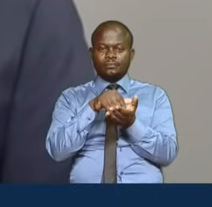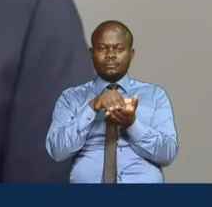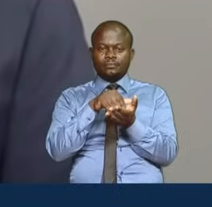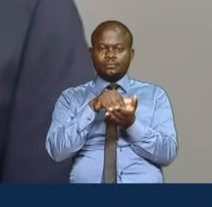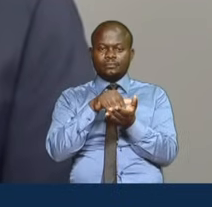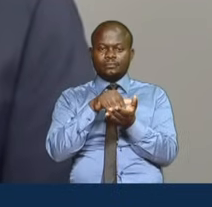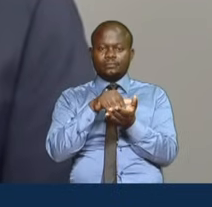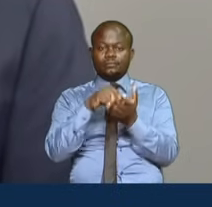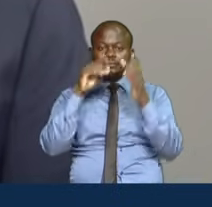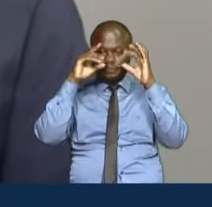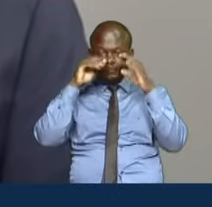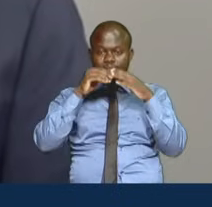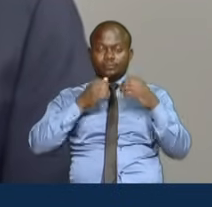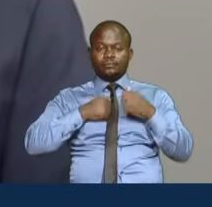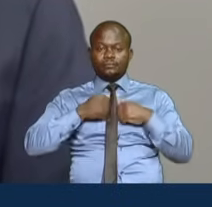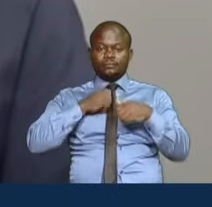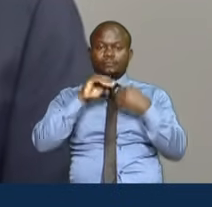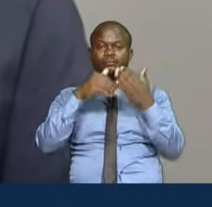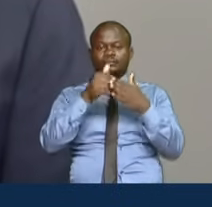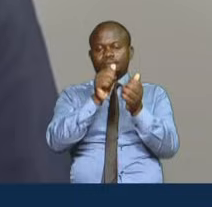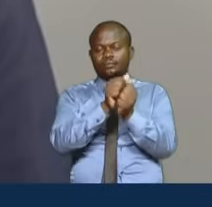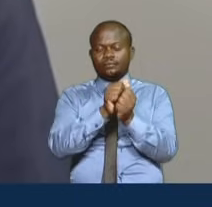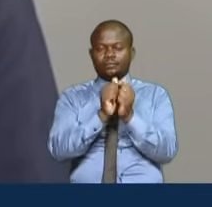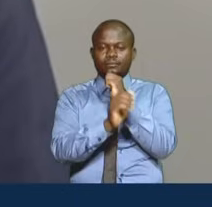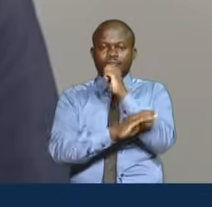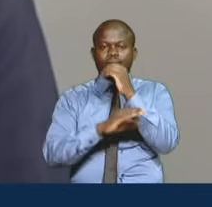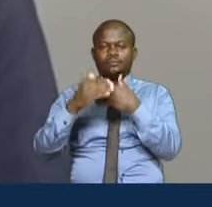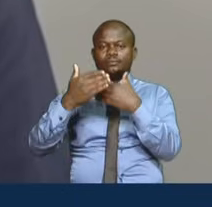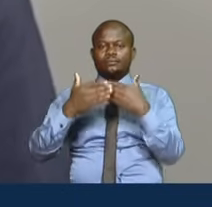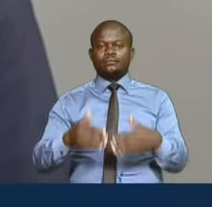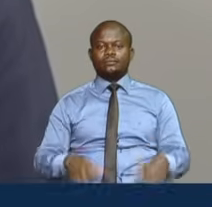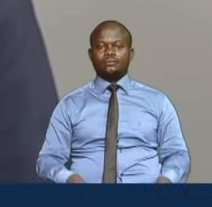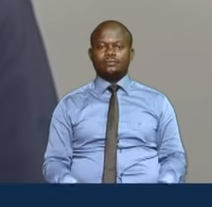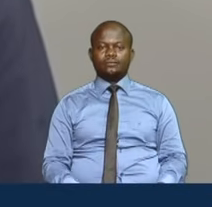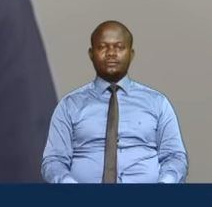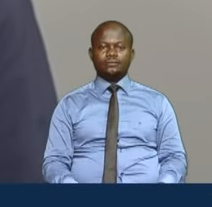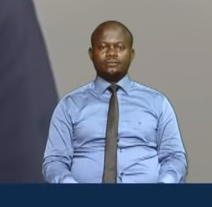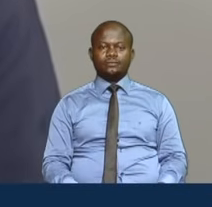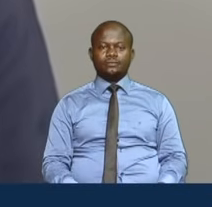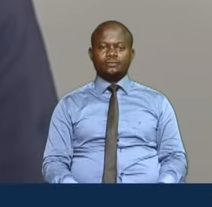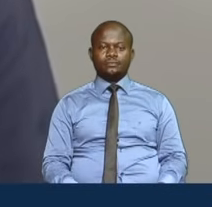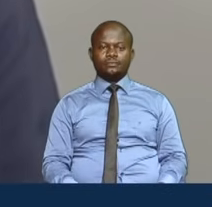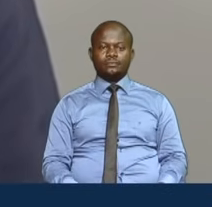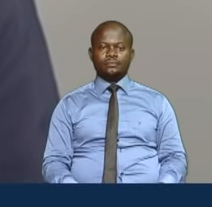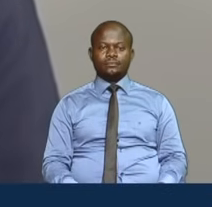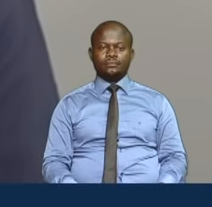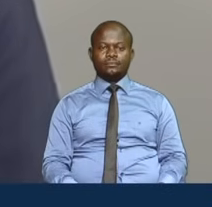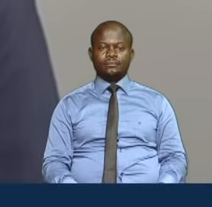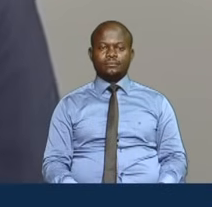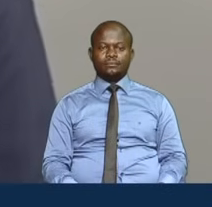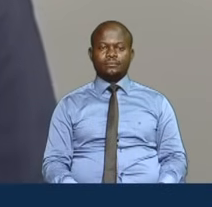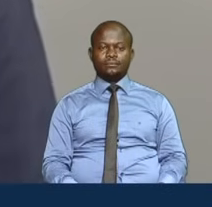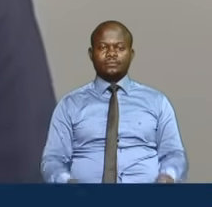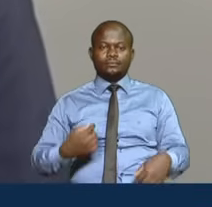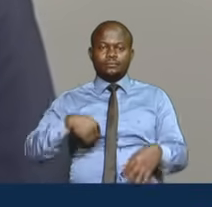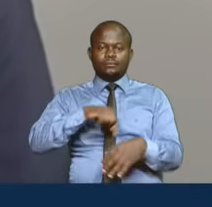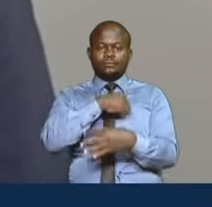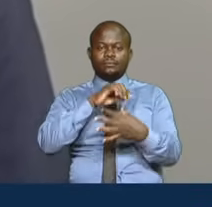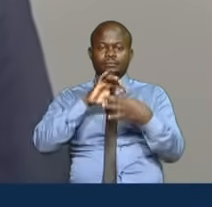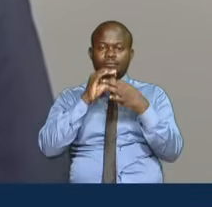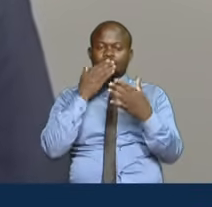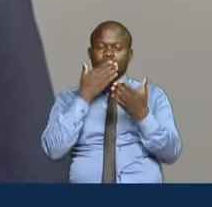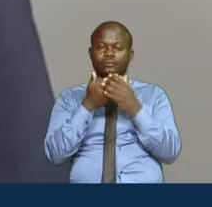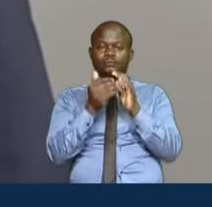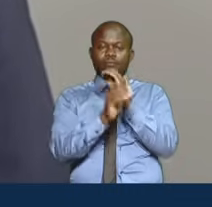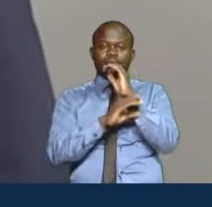Studies. Ishusho y'umubano w'u Rwanda n'ibihugu by'akarere. We have had good relationships with our neighbors. Twagize umubano mwiza